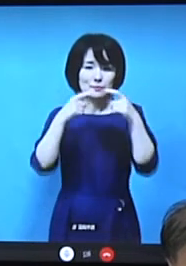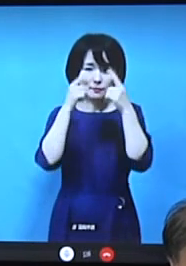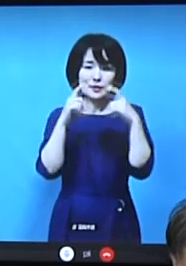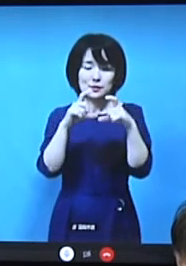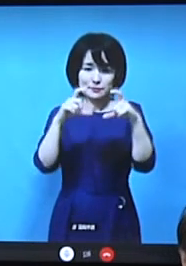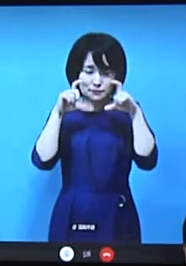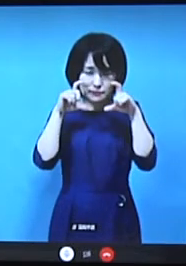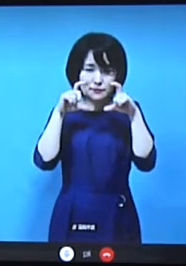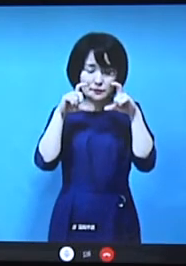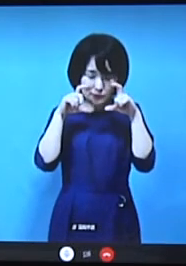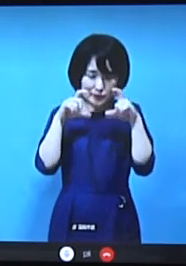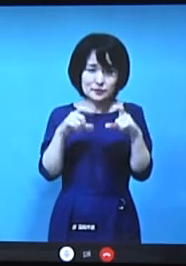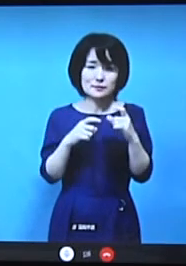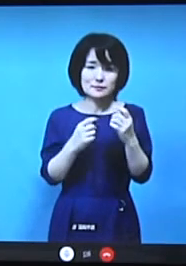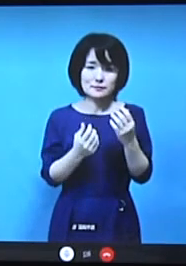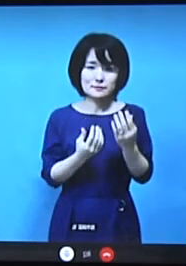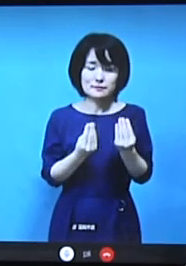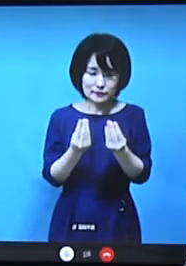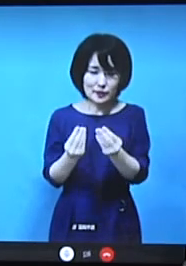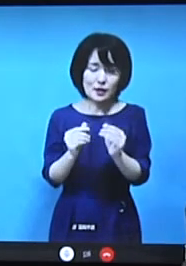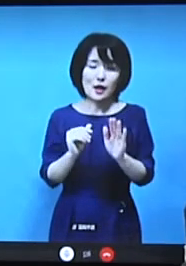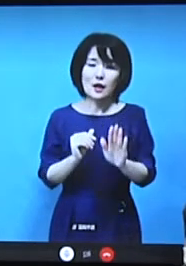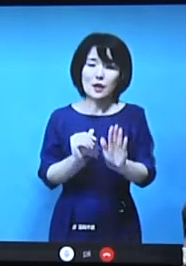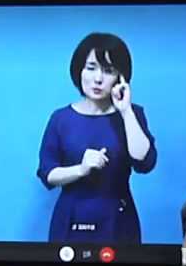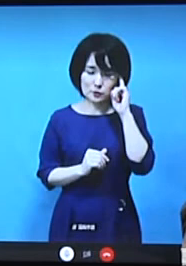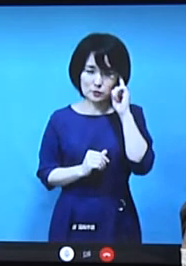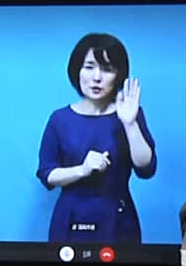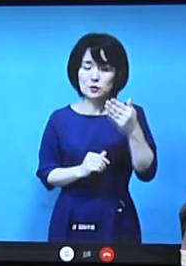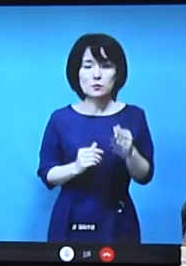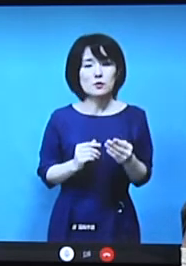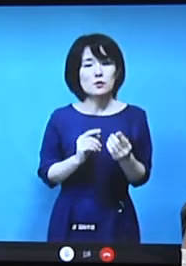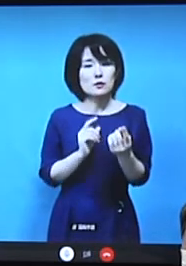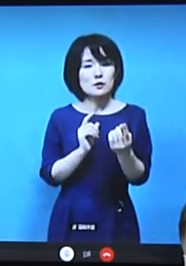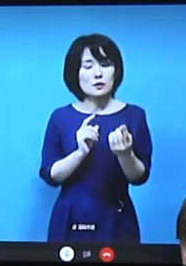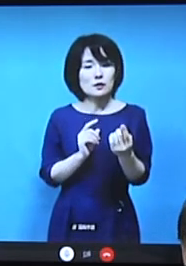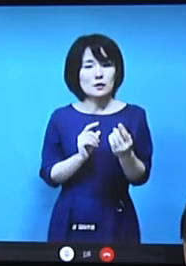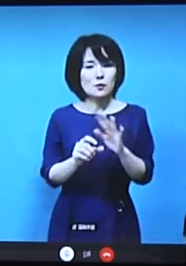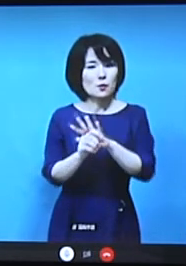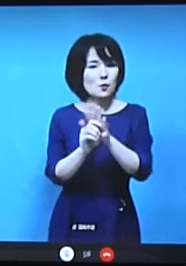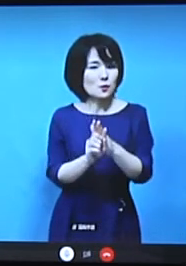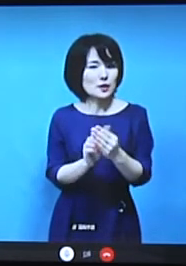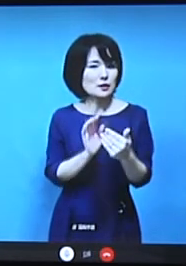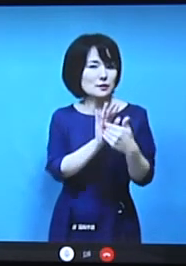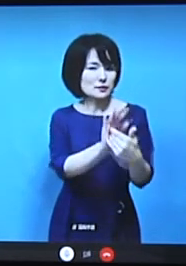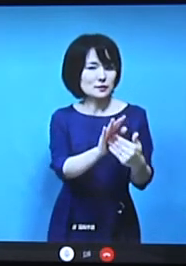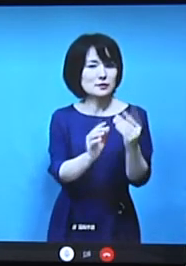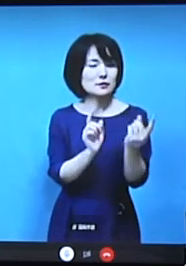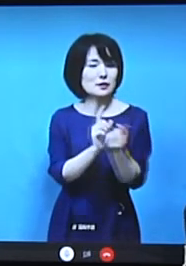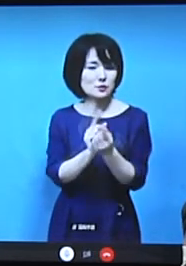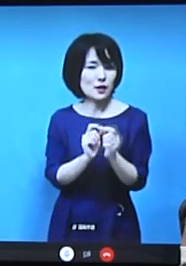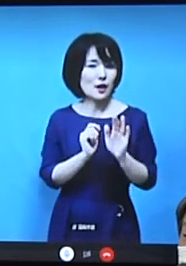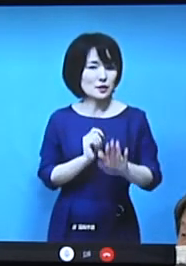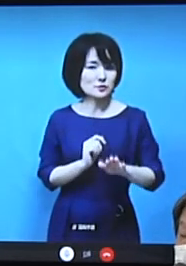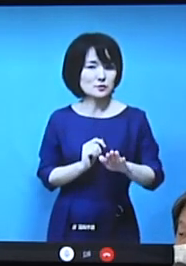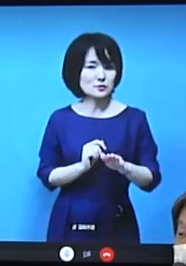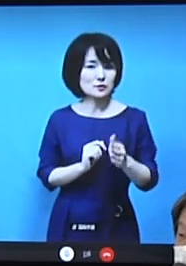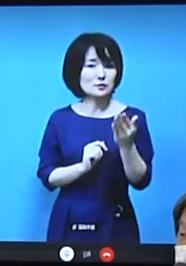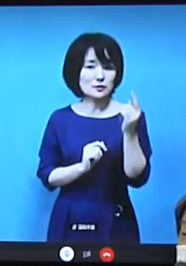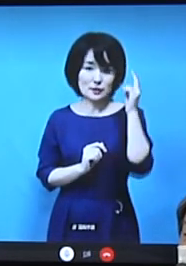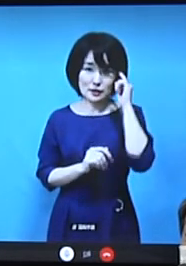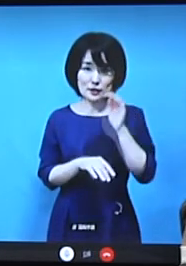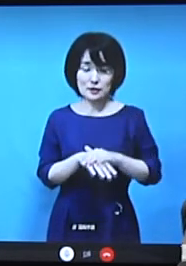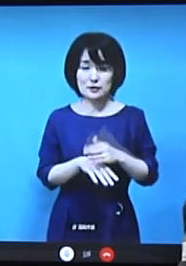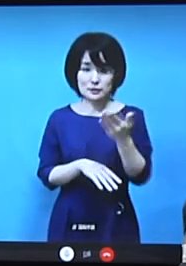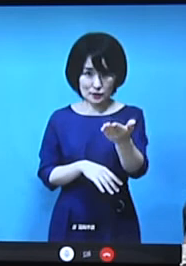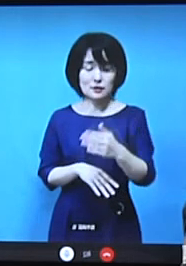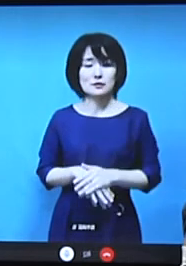ますか。 すいません、ちょっと特に確認してないんですけれど、基本的には皆さんされていらっしゃるというふうには思います